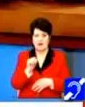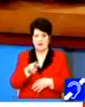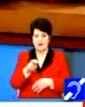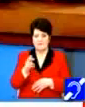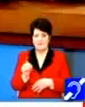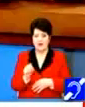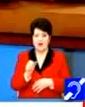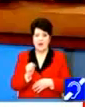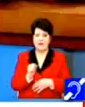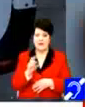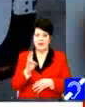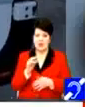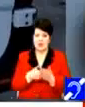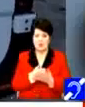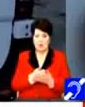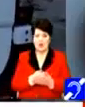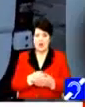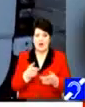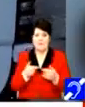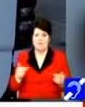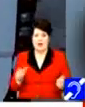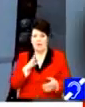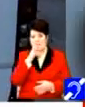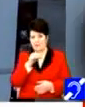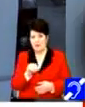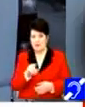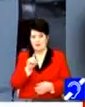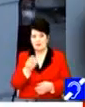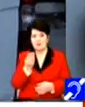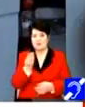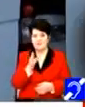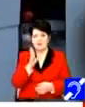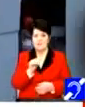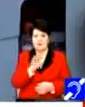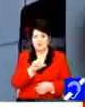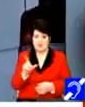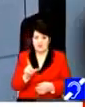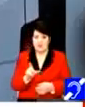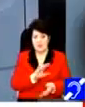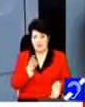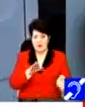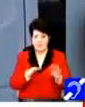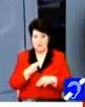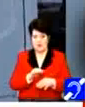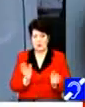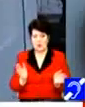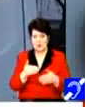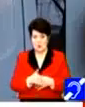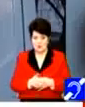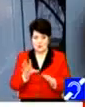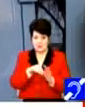raionul Neninoi. Marfa fără acte a fost găsită în microbuzul unui localnic din Ștefan Vodă. Carnea era ambalată în cutii pe care erau